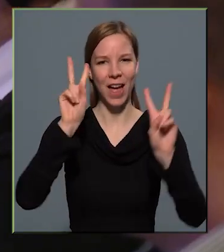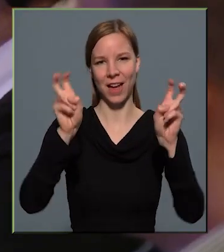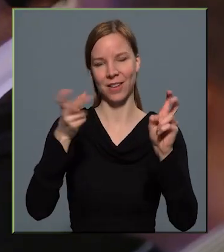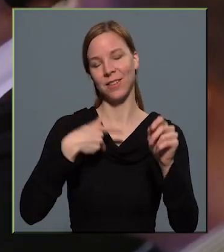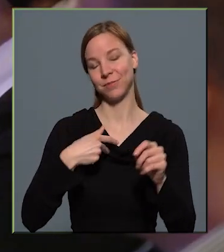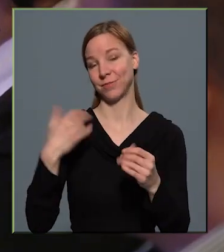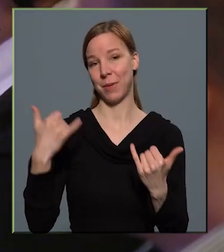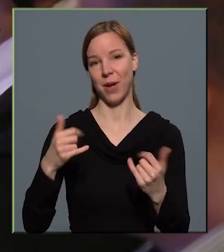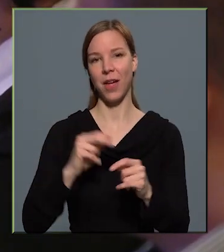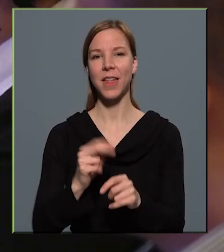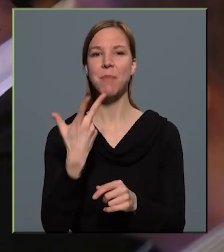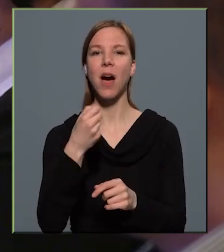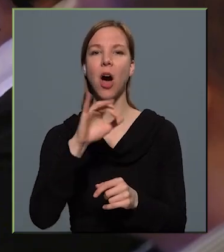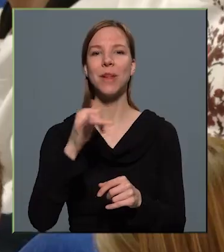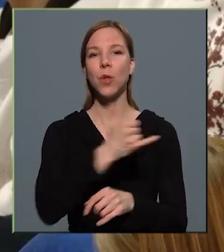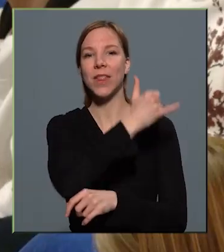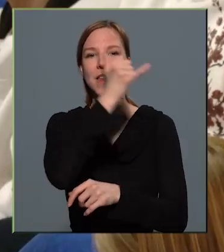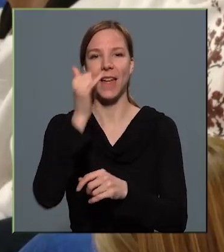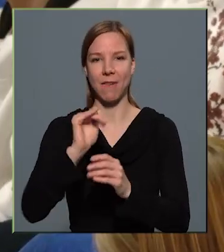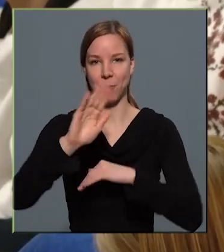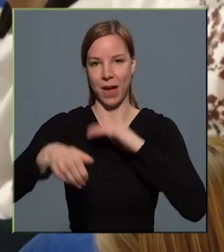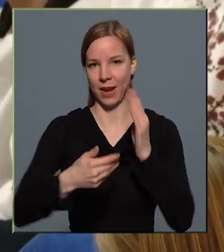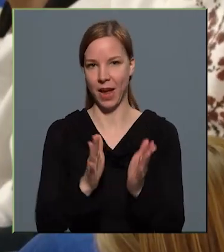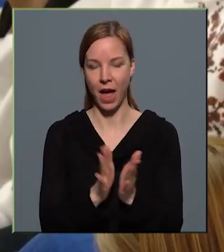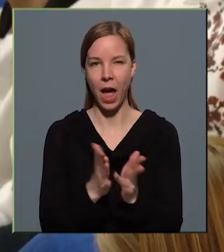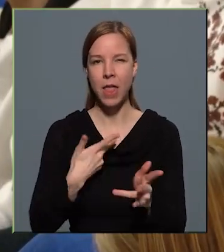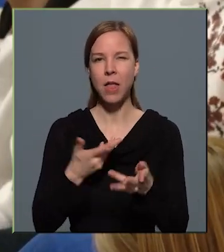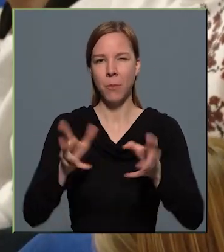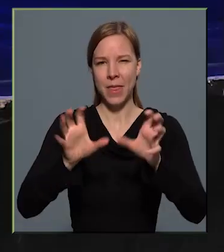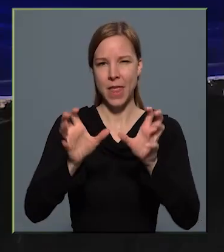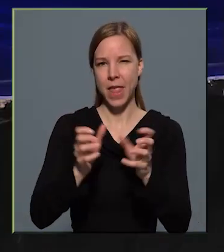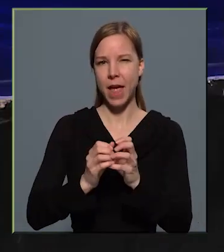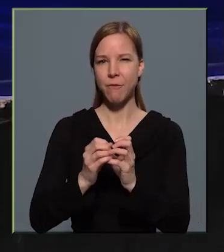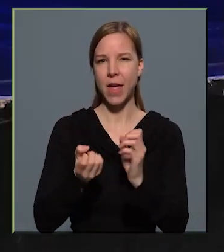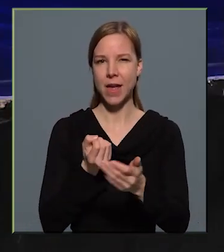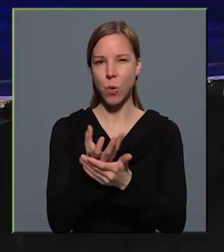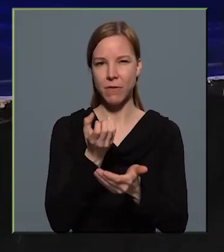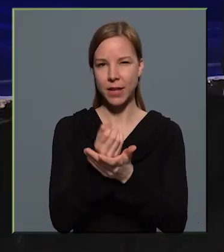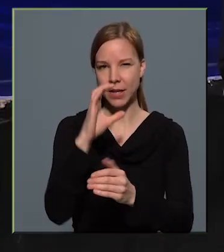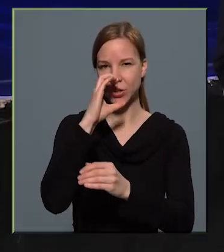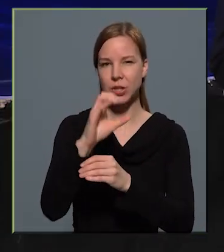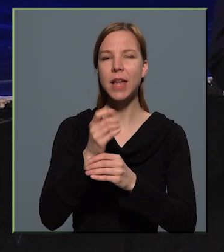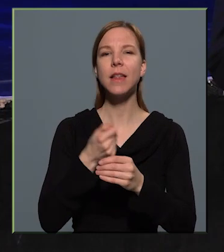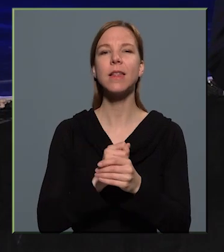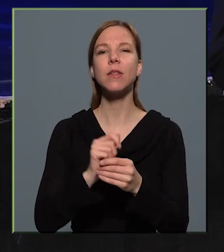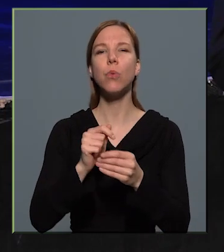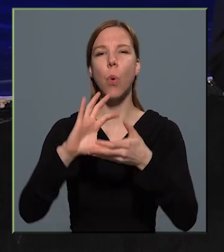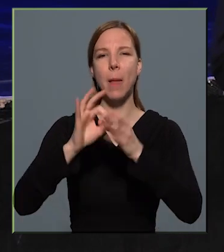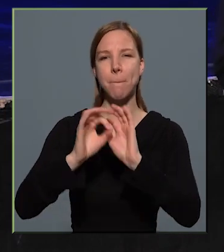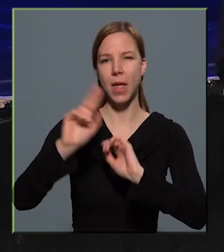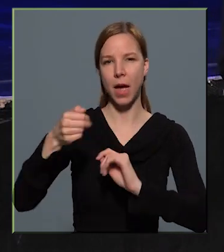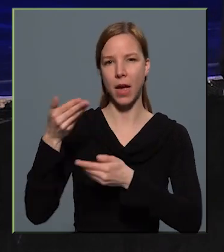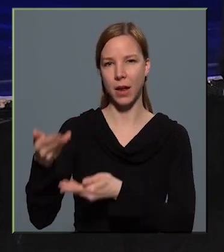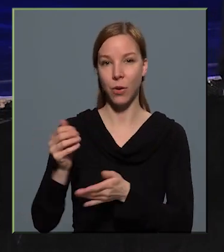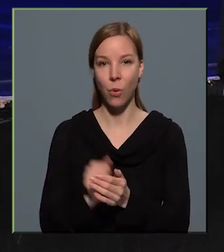éve, hogy lélegzett visszafojtva hallgattuk a televíziós közvetítést a szöuli olimpiáról.